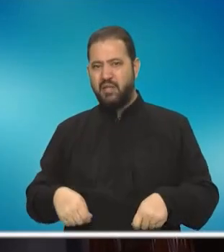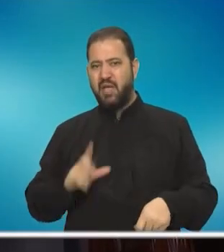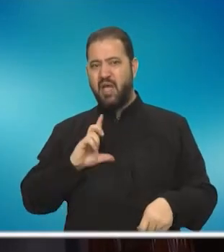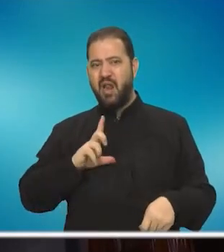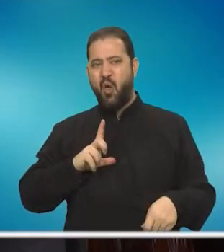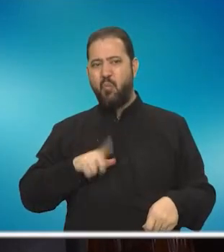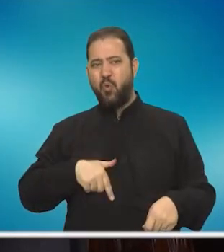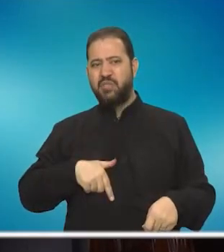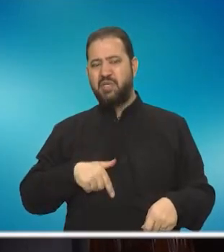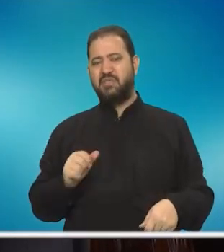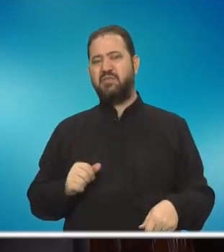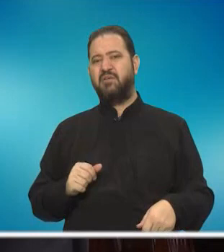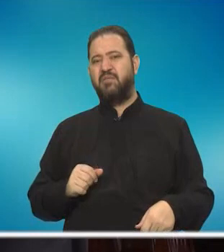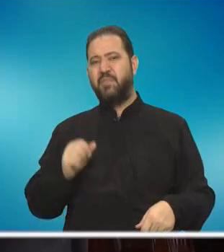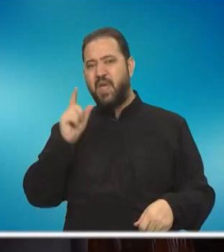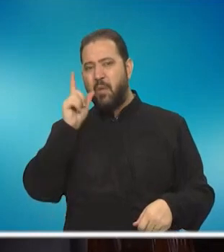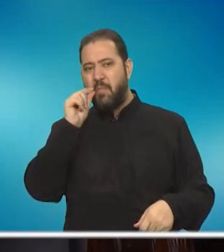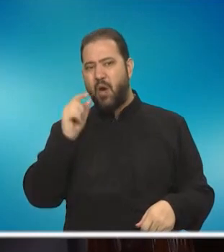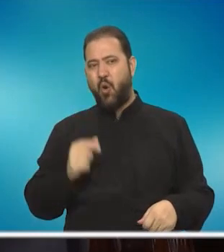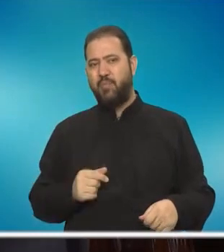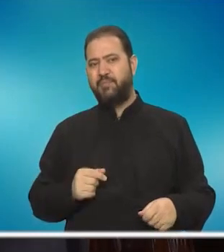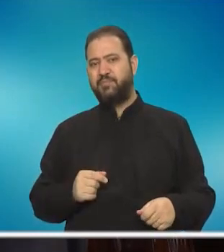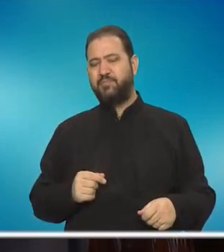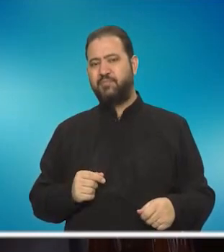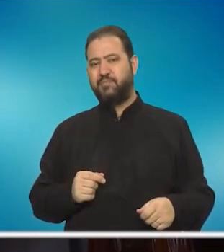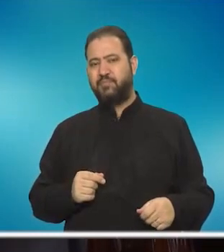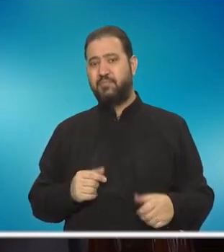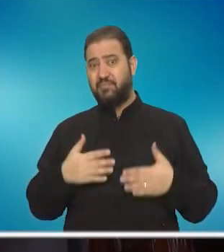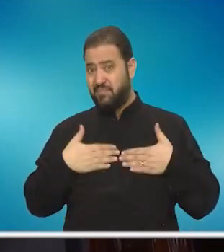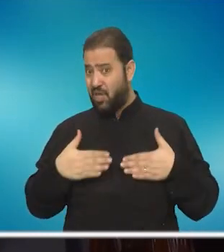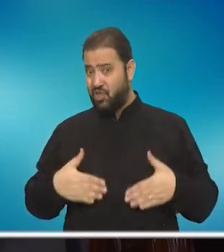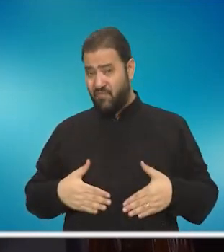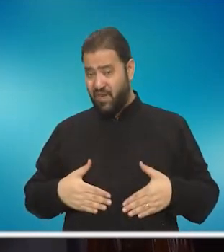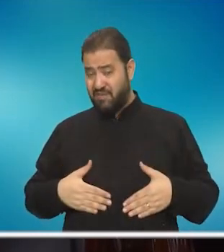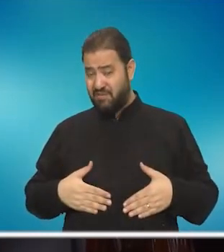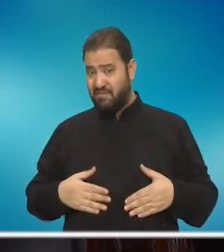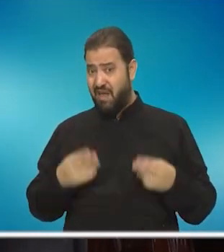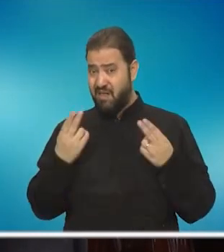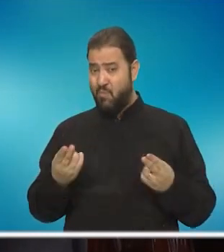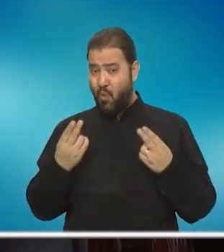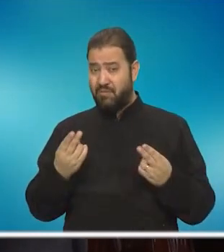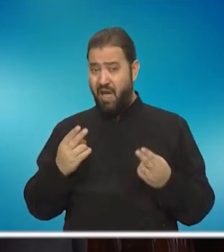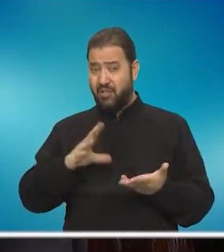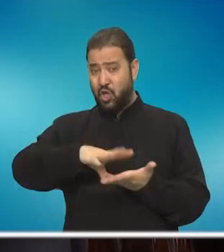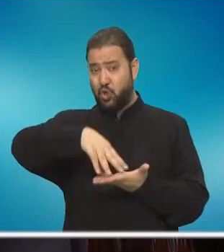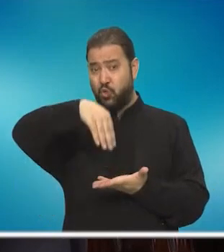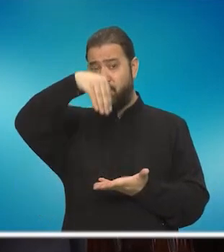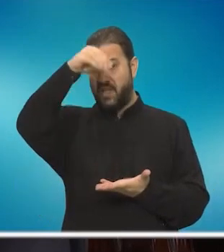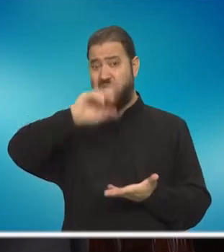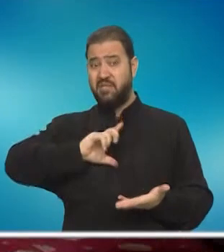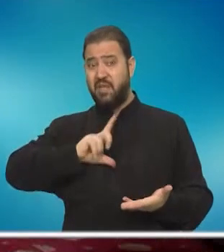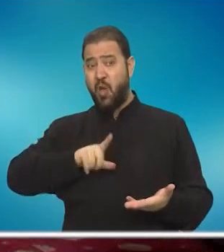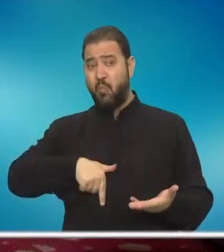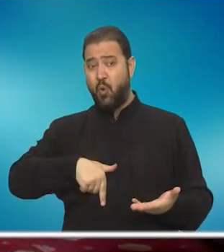să-l obosească. Să-l obosească, la un moment dat, chiar din punct de vedere fizic, dar mai ales din punct de vedere